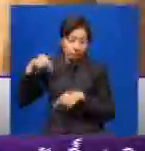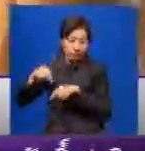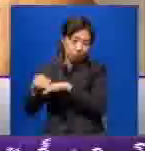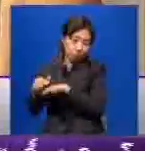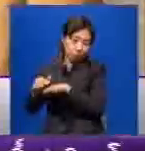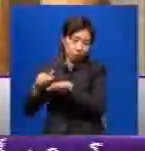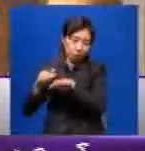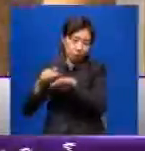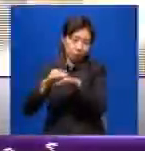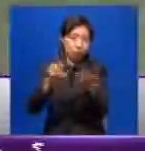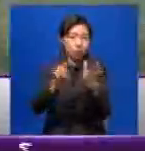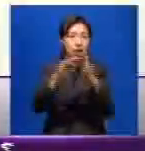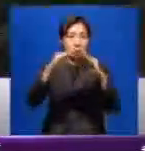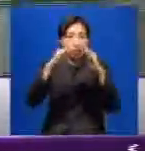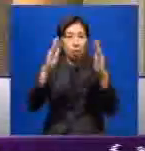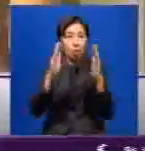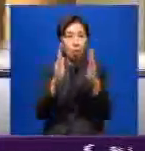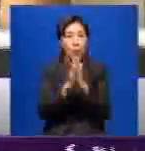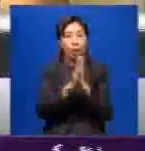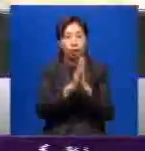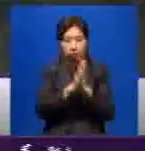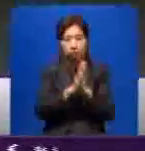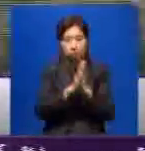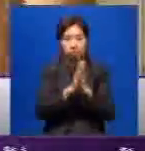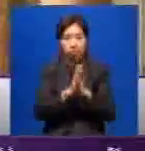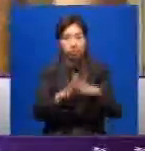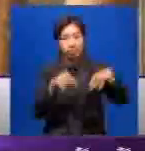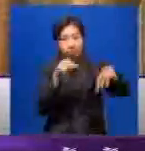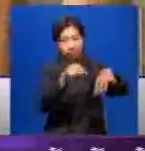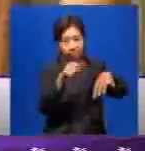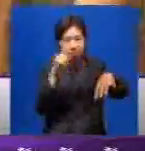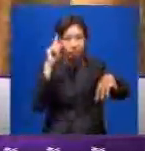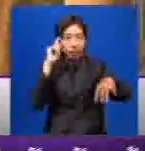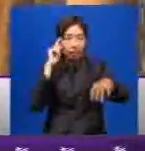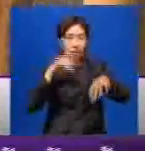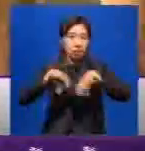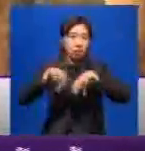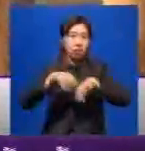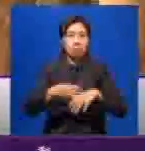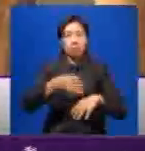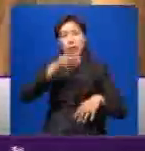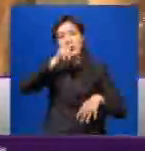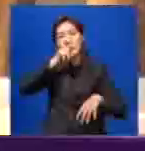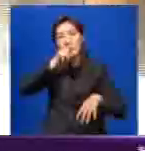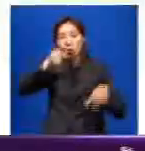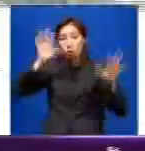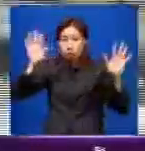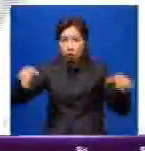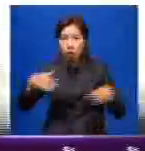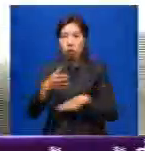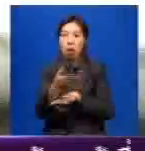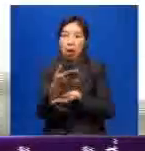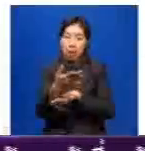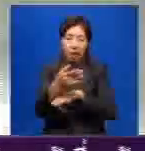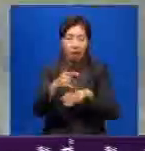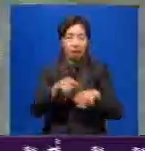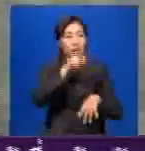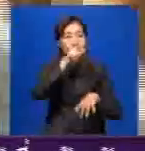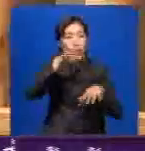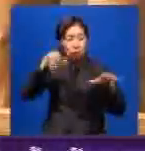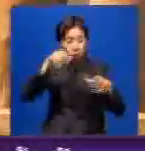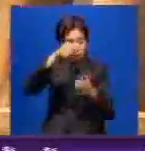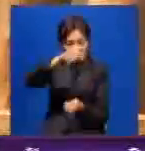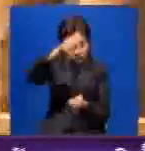พระอารามหลวงนะคะวัดโปรดเกตเชษฐารามแล้วก็มีพิธีปล่อยนกปล่อยปลาซึ่งความเชื่อของชาวรามันเชื่อ